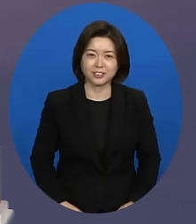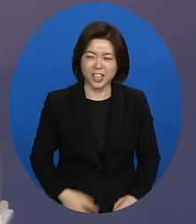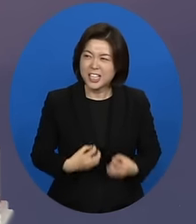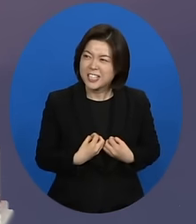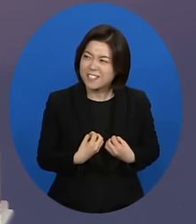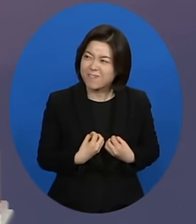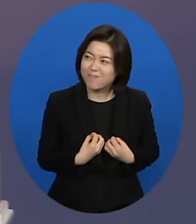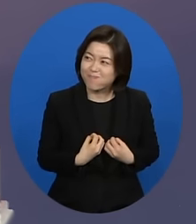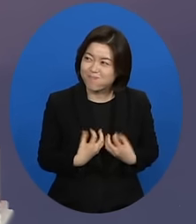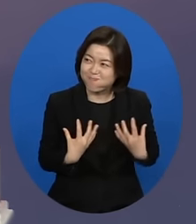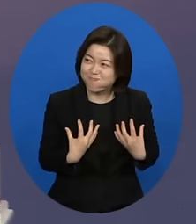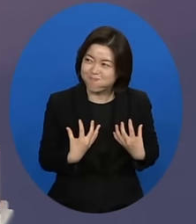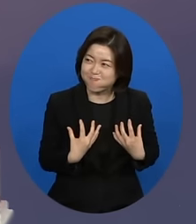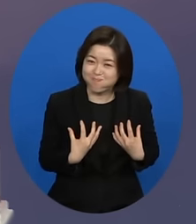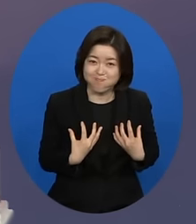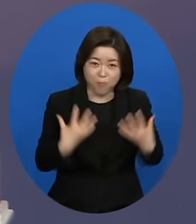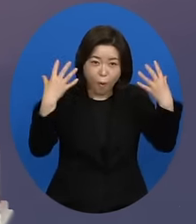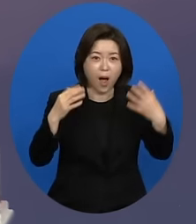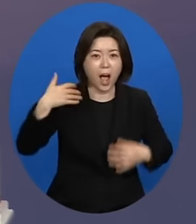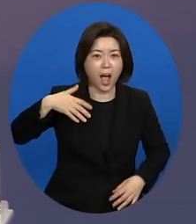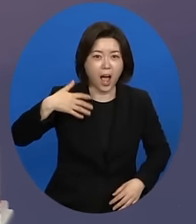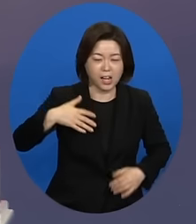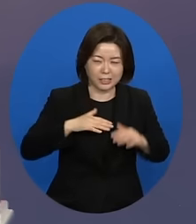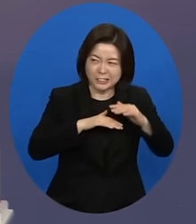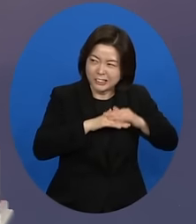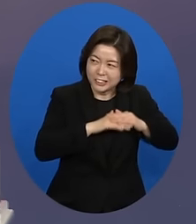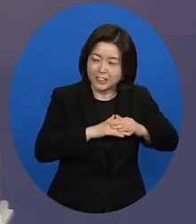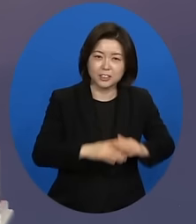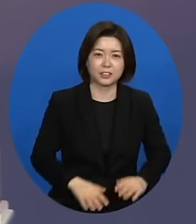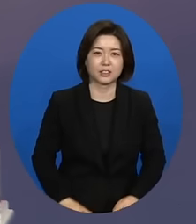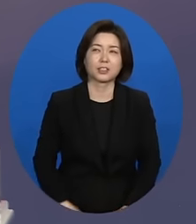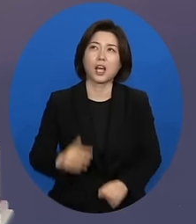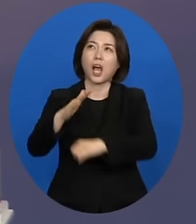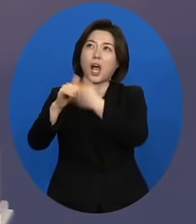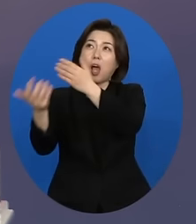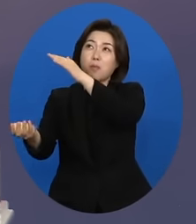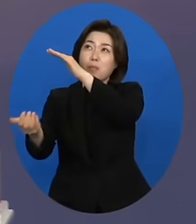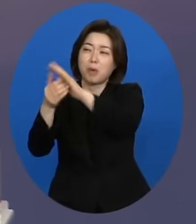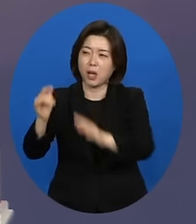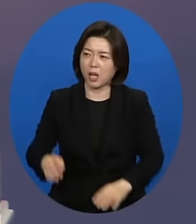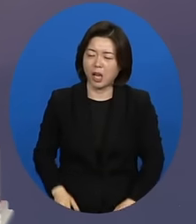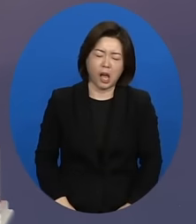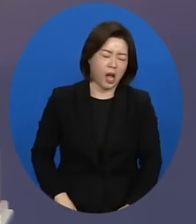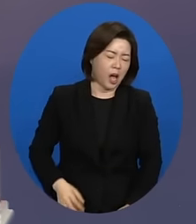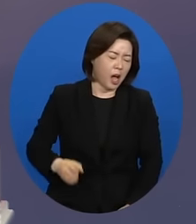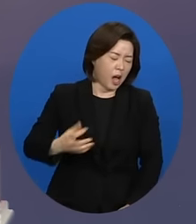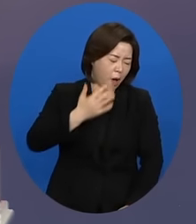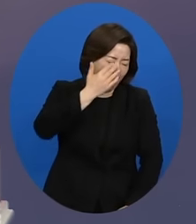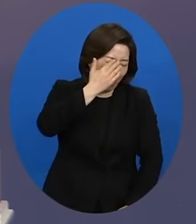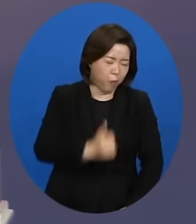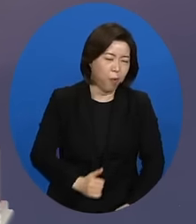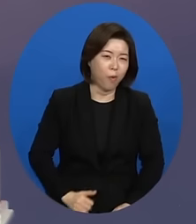터지기 직전인데 하나님 하셨다. 그러니까 그게 또 듣기가 싫은 거지.